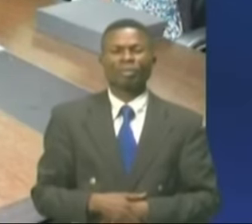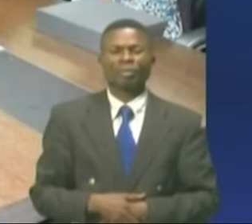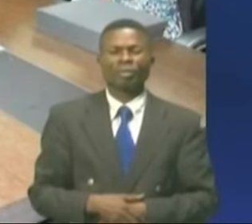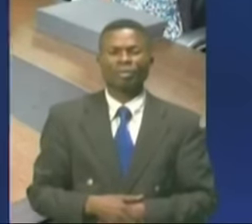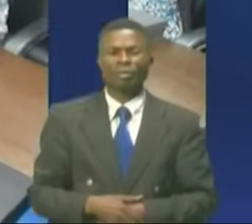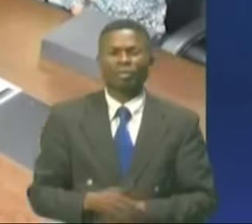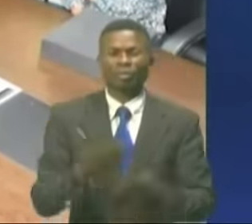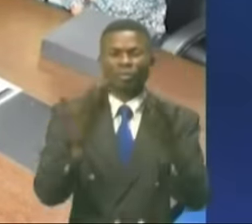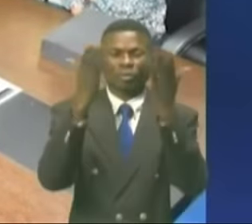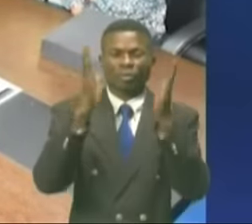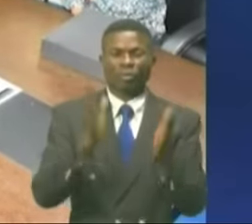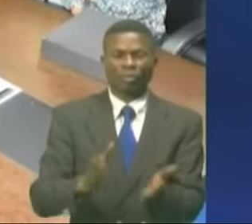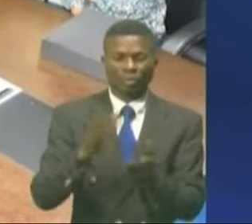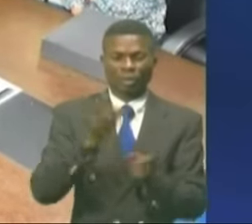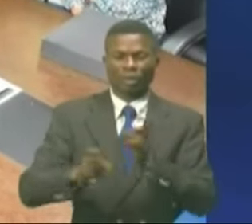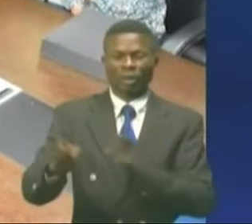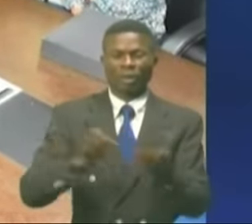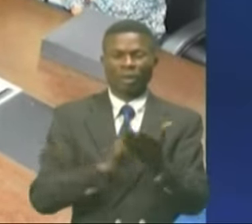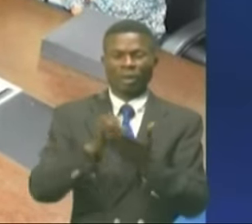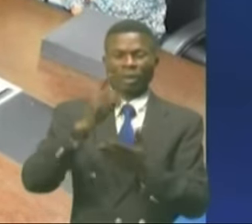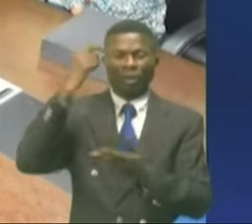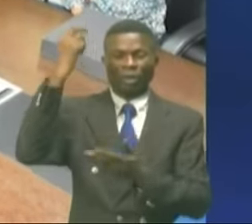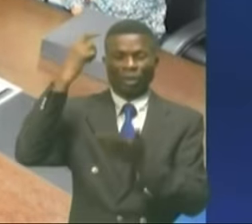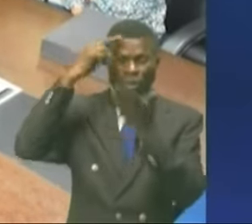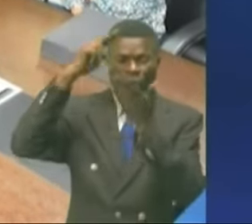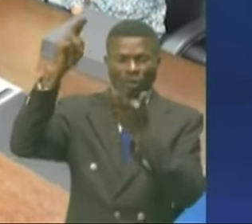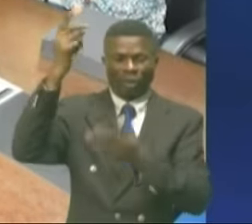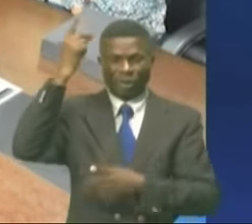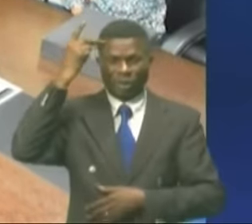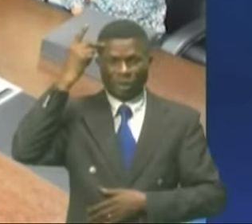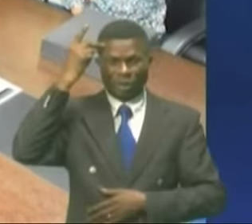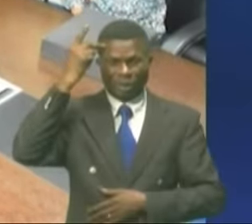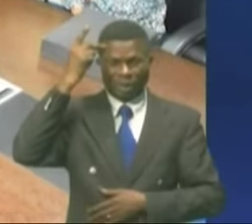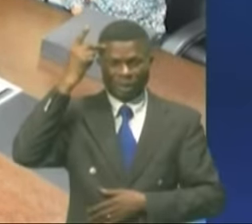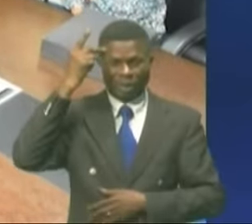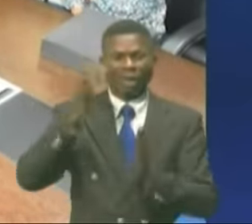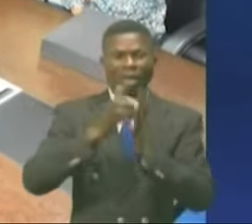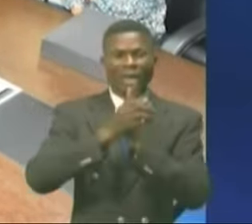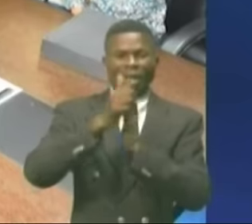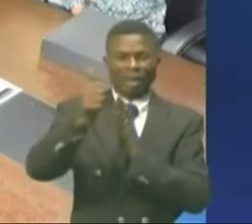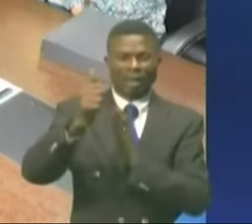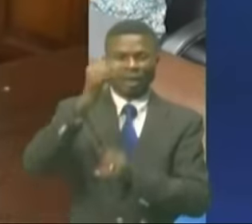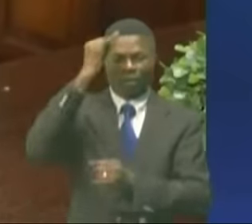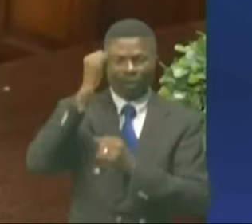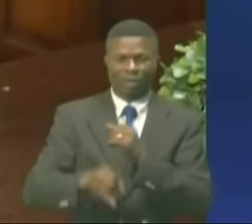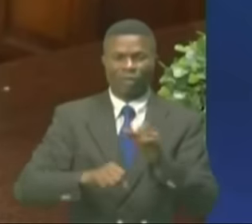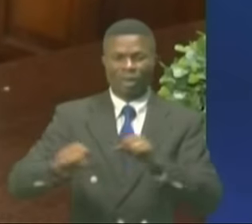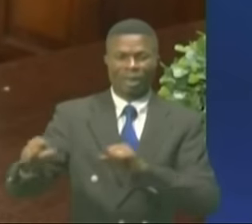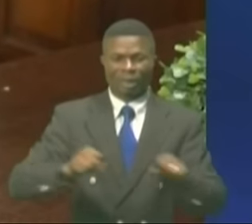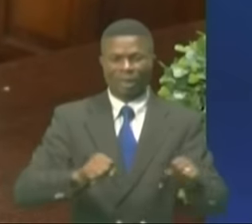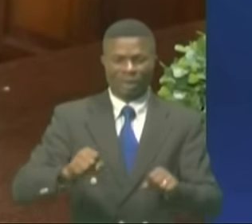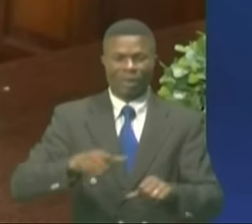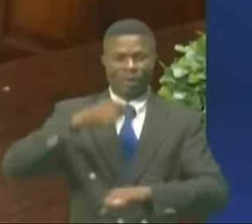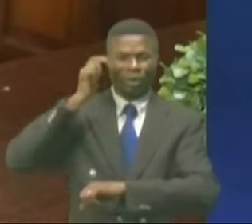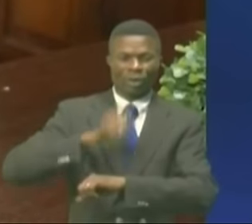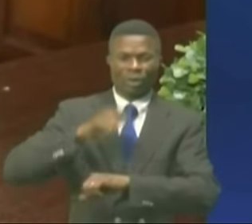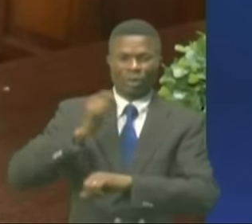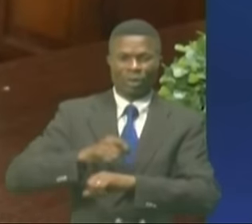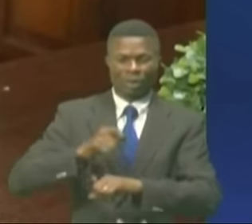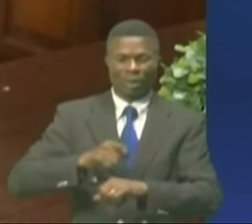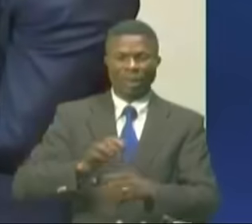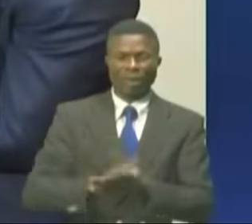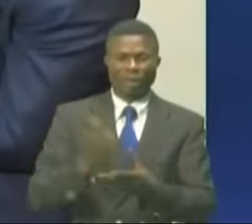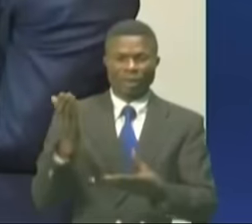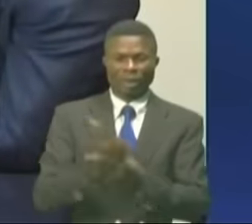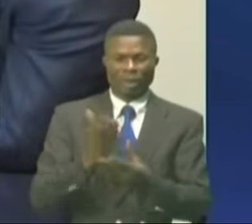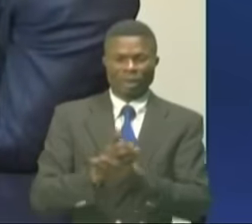Les étudiants de la faculté de droit de l'université de Kinshasa qui s'étaient qualifiés en finale du concours des plaidoiries de procès simulé